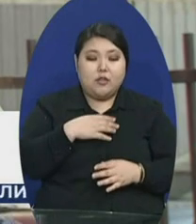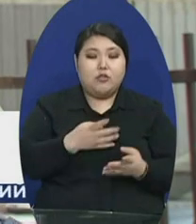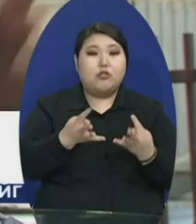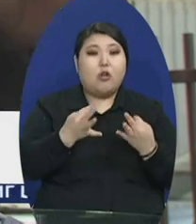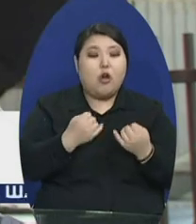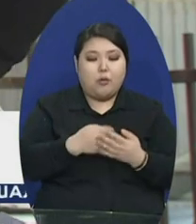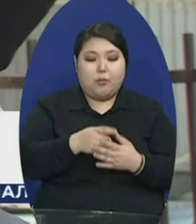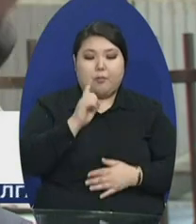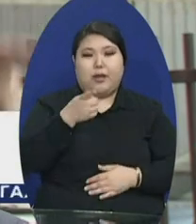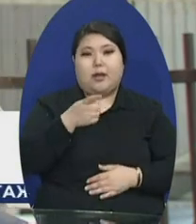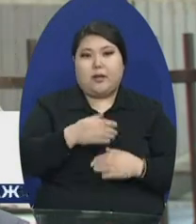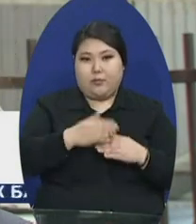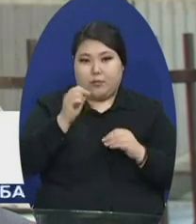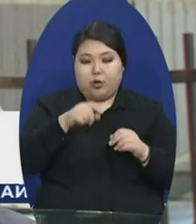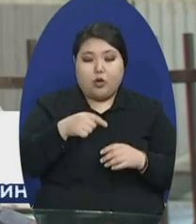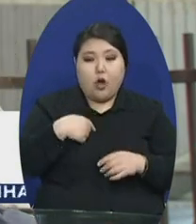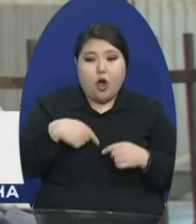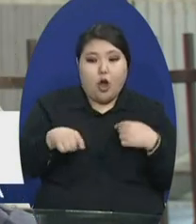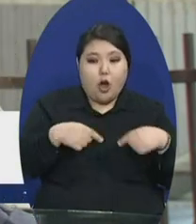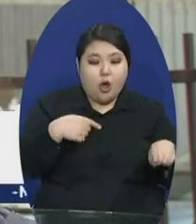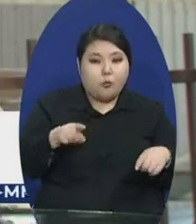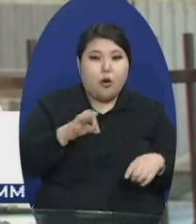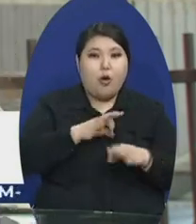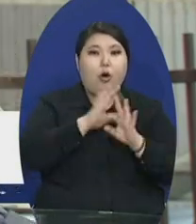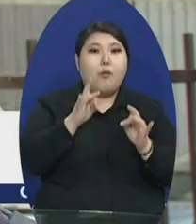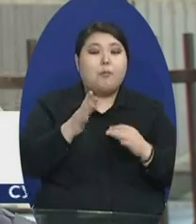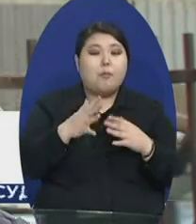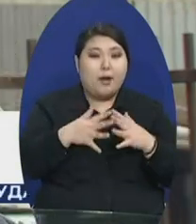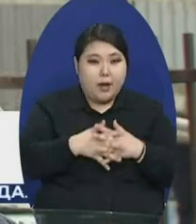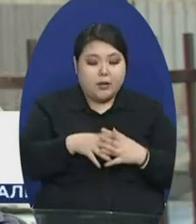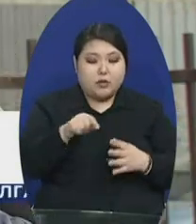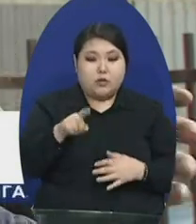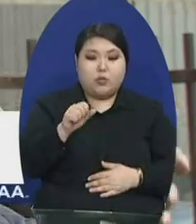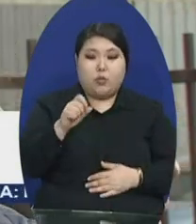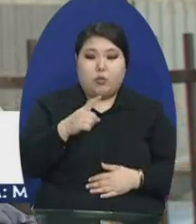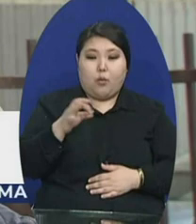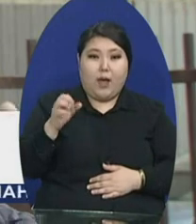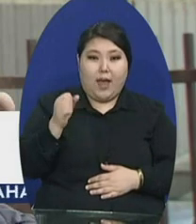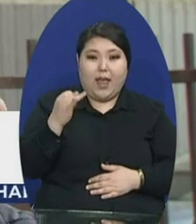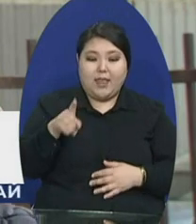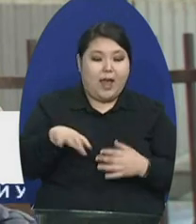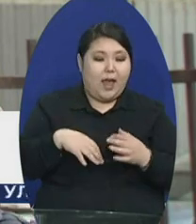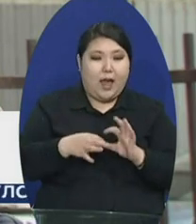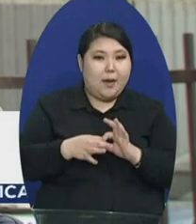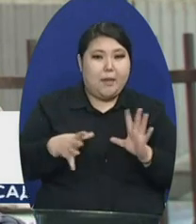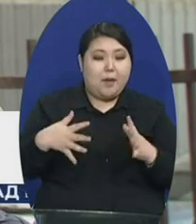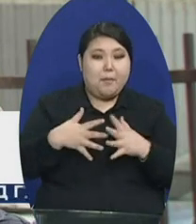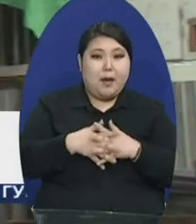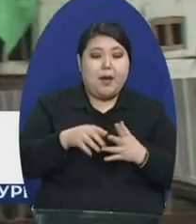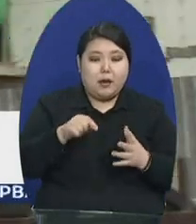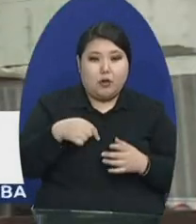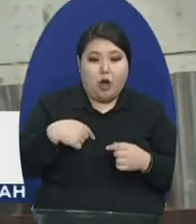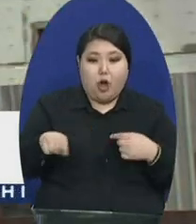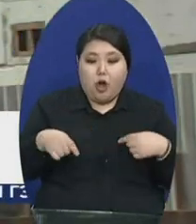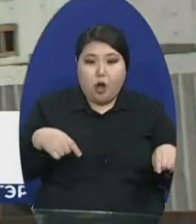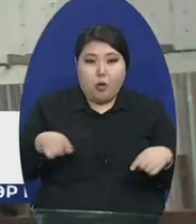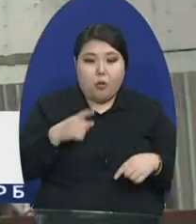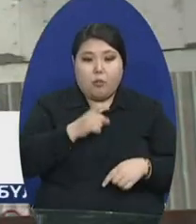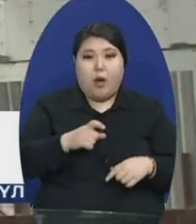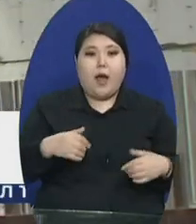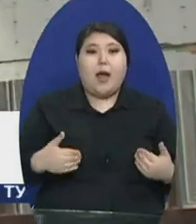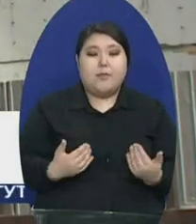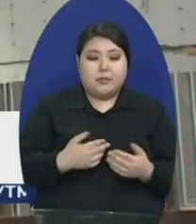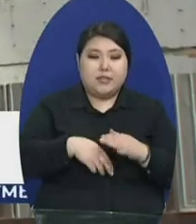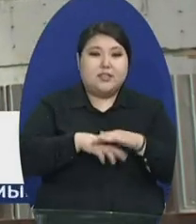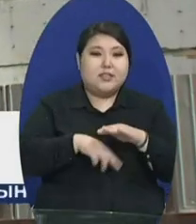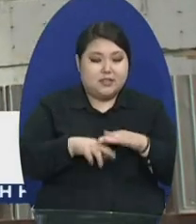явчихчих байгаа байхгүй юу? Тэгээ энэ ойр хавийн өөр байрнууд энд 100 айлтай хамаагүй байрнууд ч гэсэн энд ойр хавьд хүмүүс амьдарч байгаа